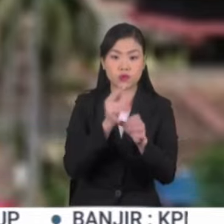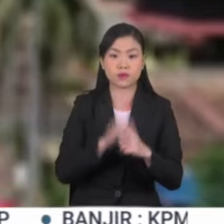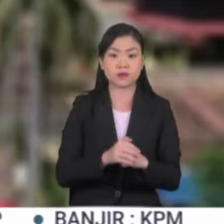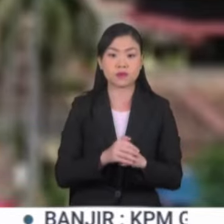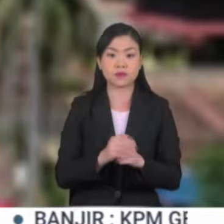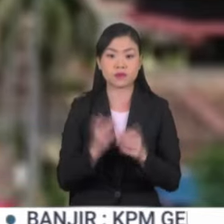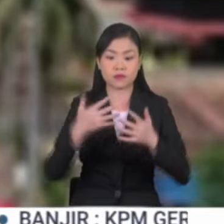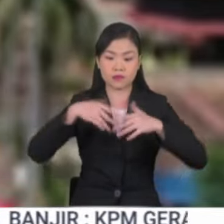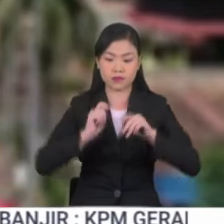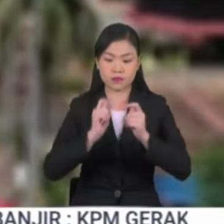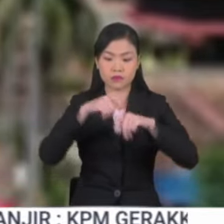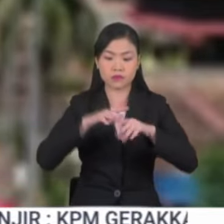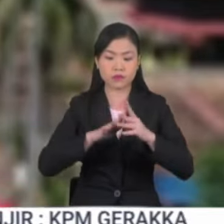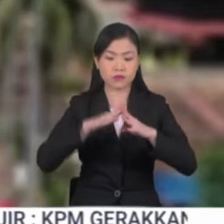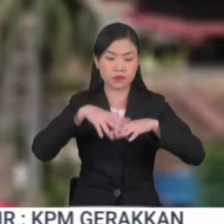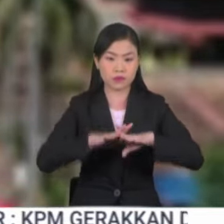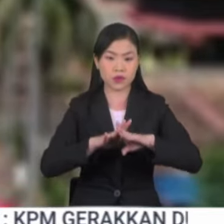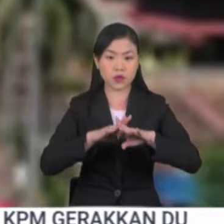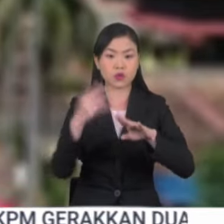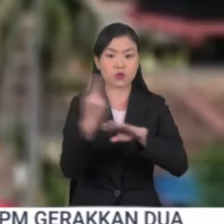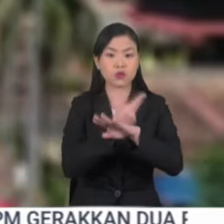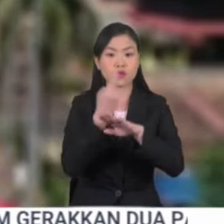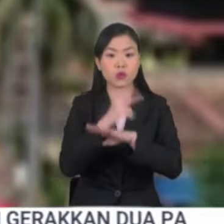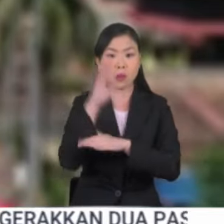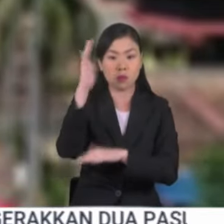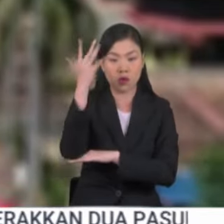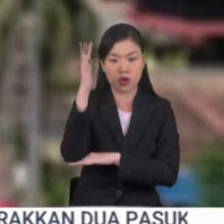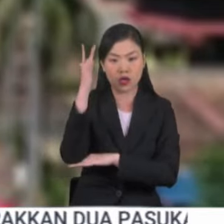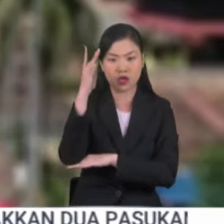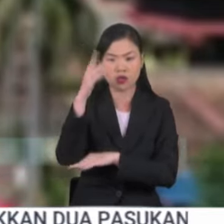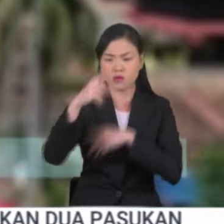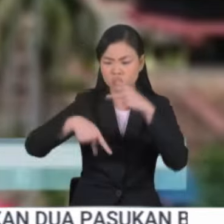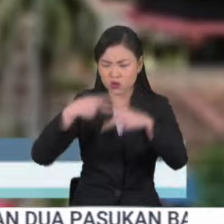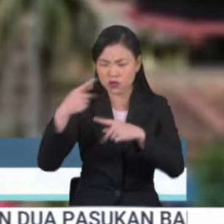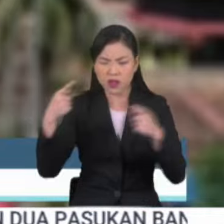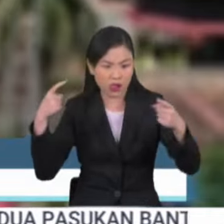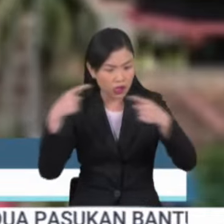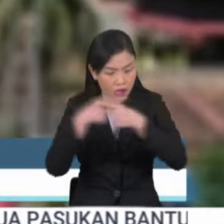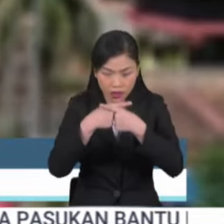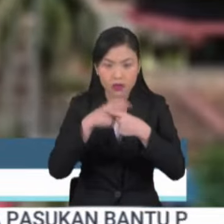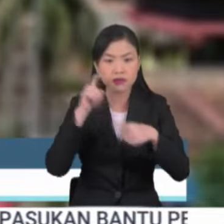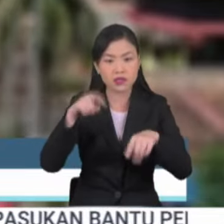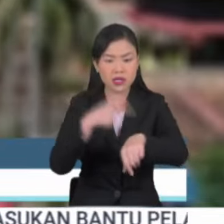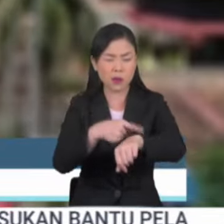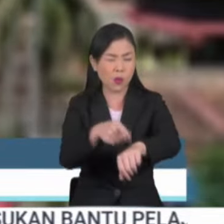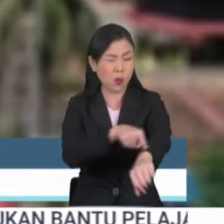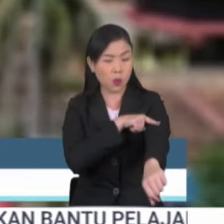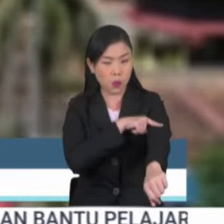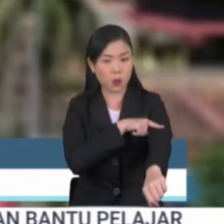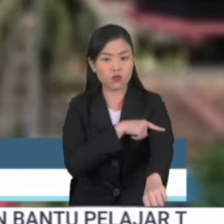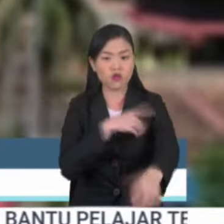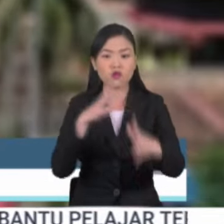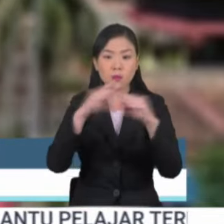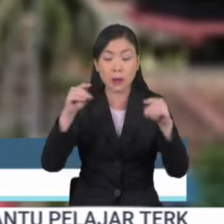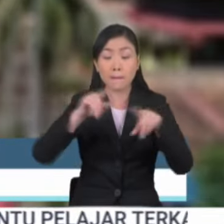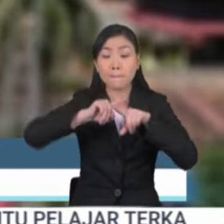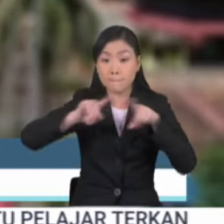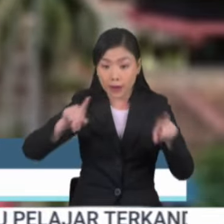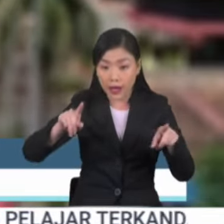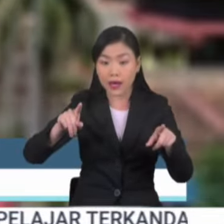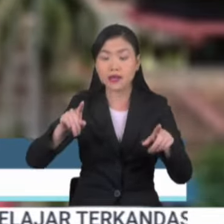Anyam tikar guna pokok kercut. Walaupun prosesnya rumit dan memerlukan masa yang lama untuk disiapkan, ia kekal